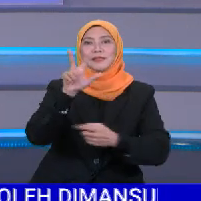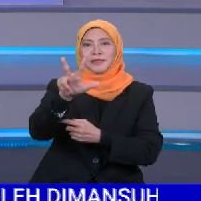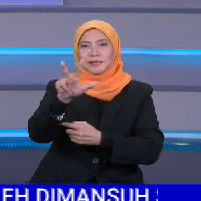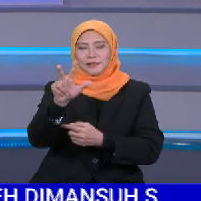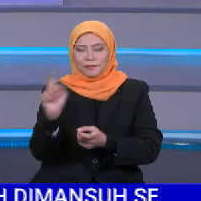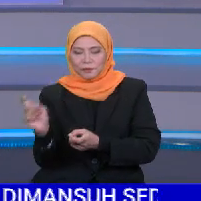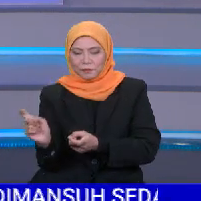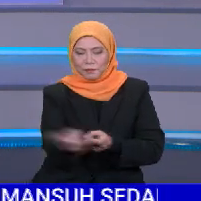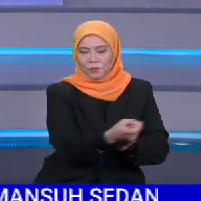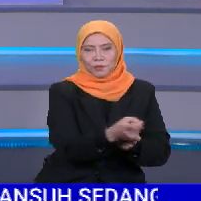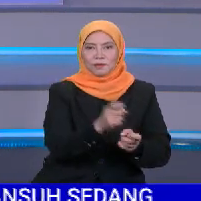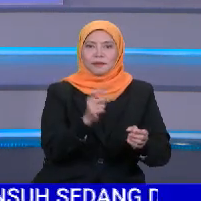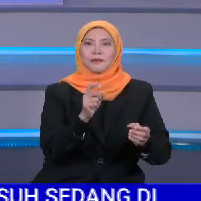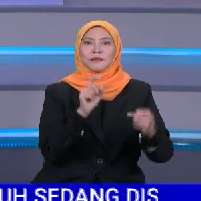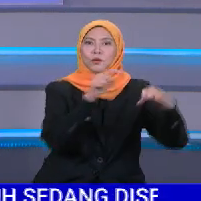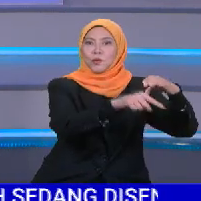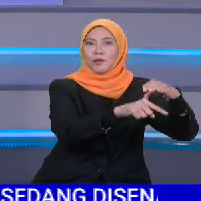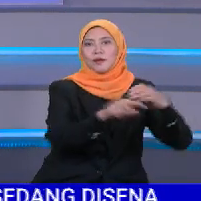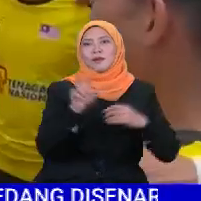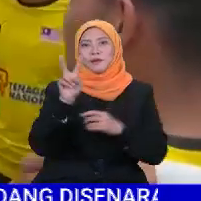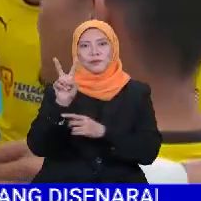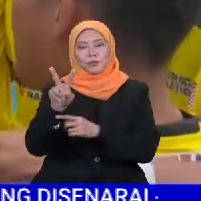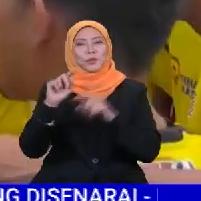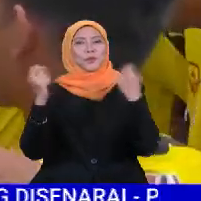gol buat pasukan.